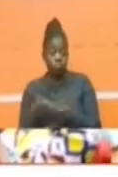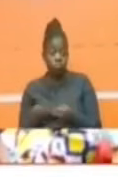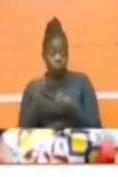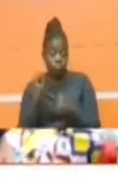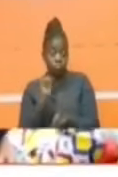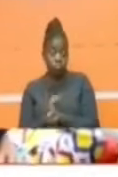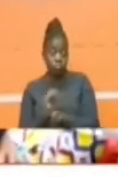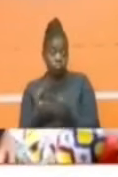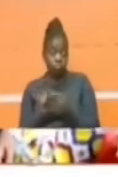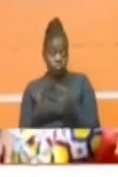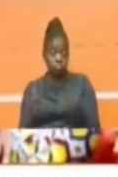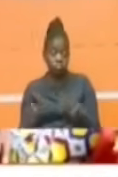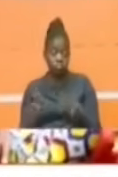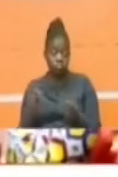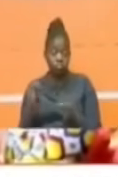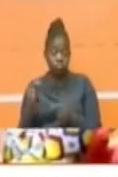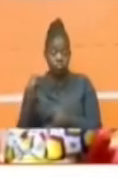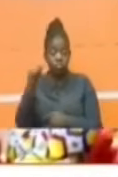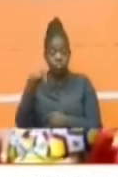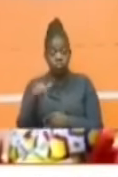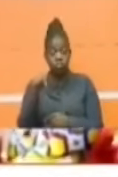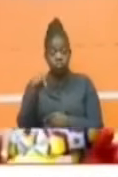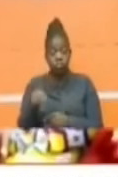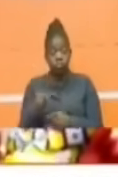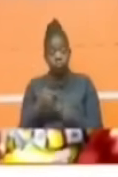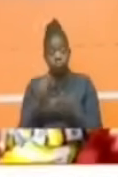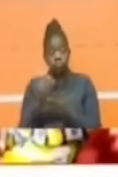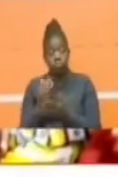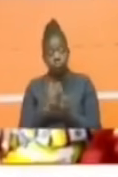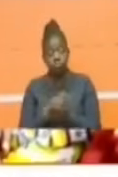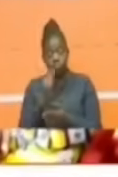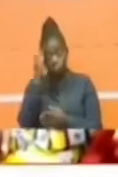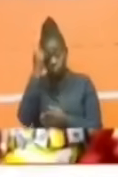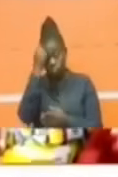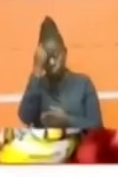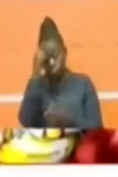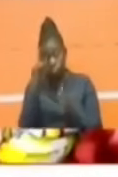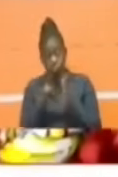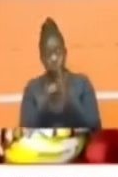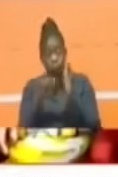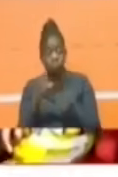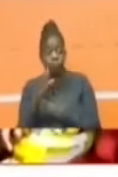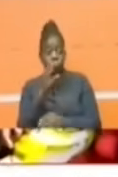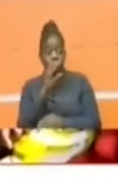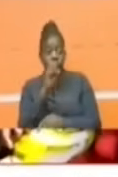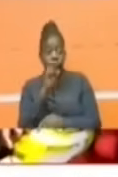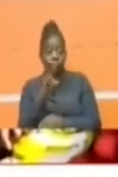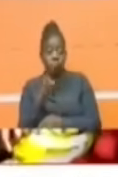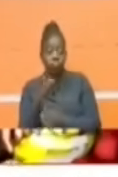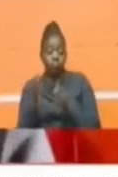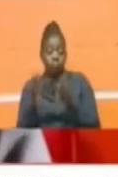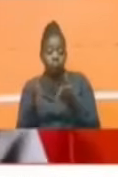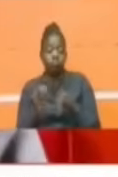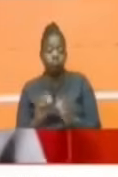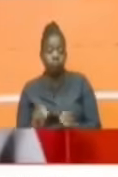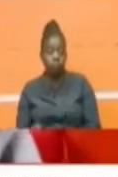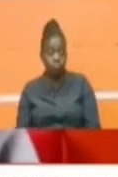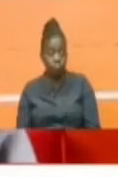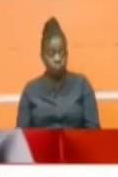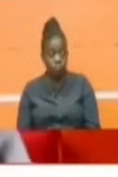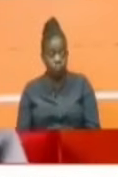ekibonerezo ng'ennaku z'omwezi musanvu omwezi guno olw'okuba omuwabi wa gavumenti Karen Mpumire tabaddewo.